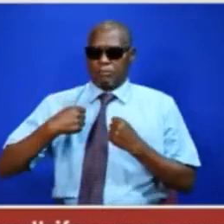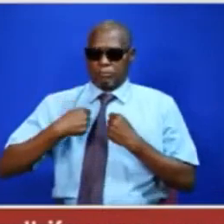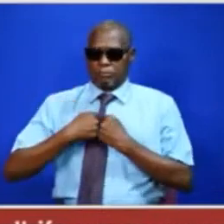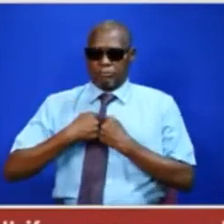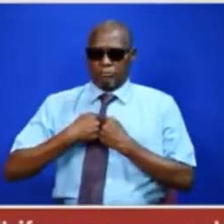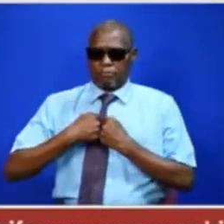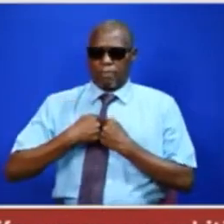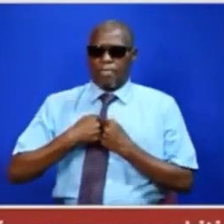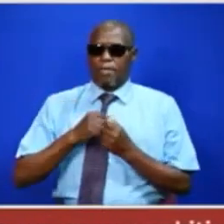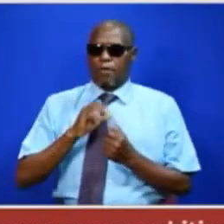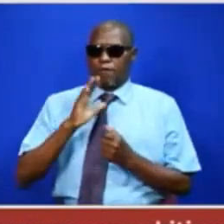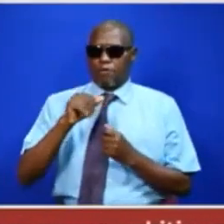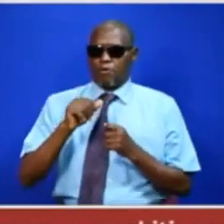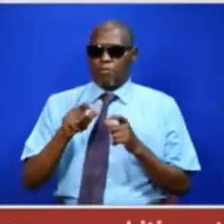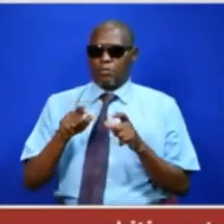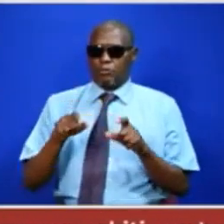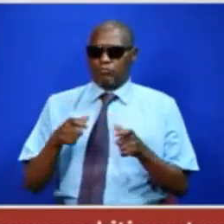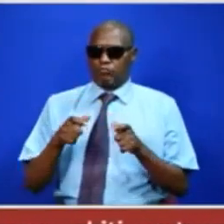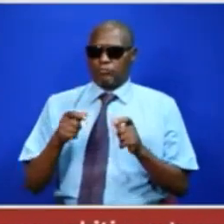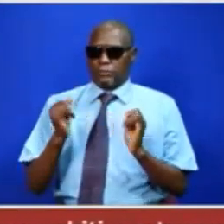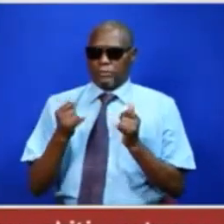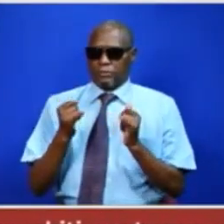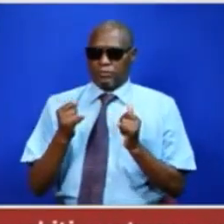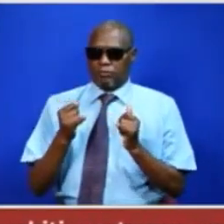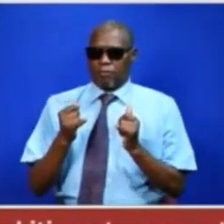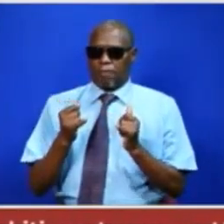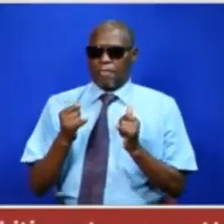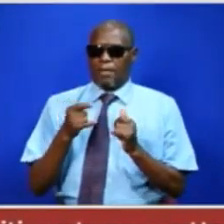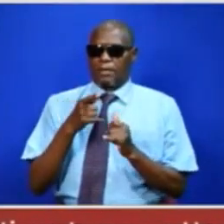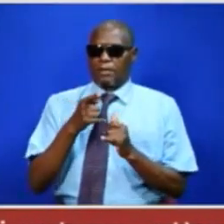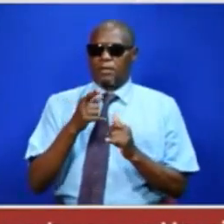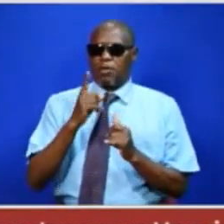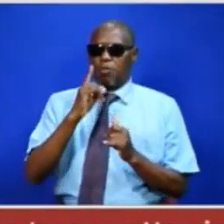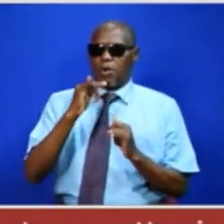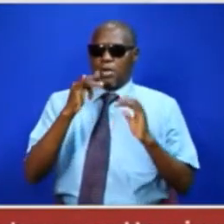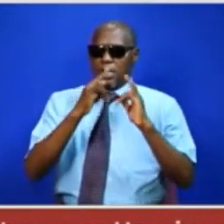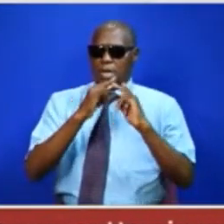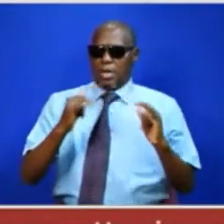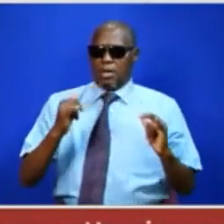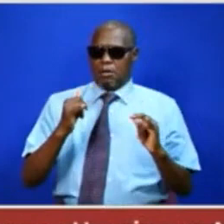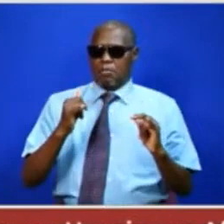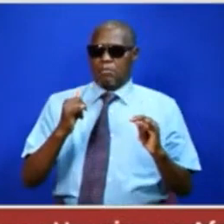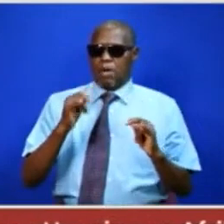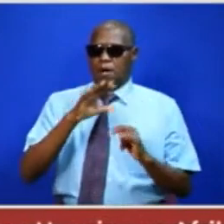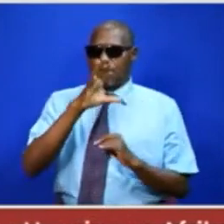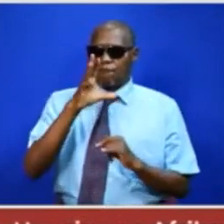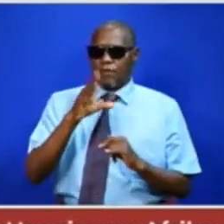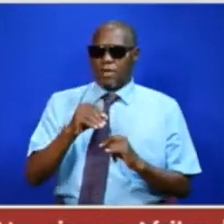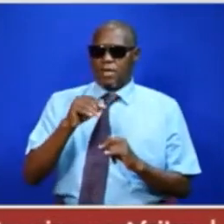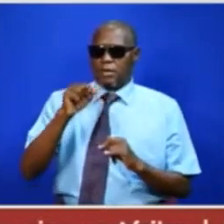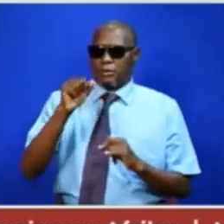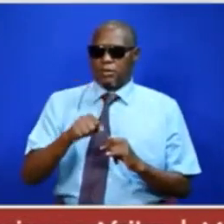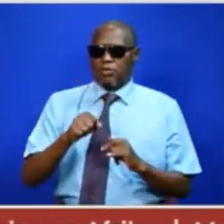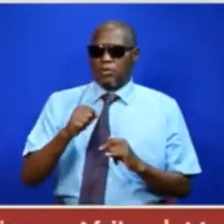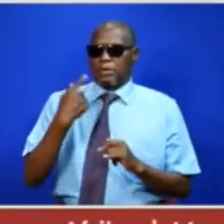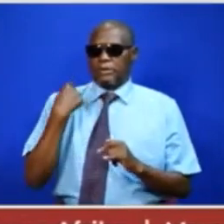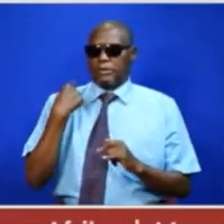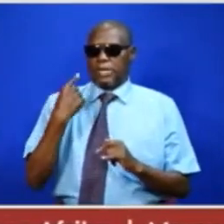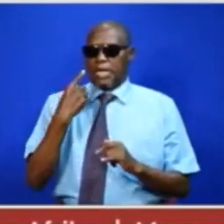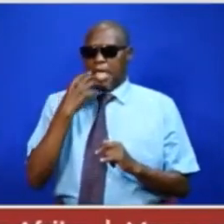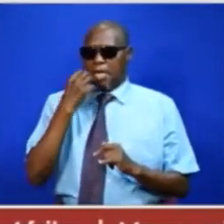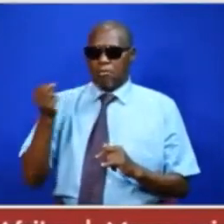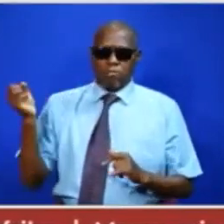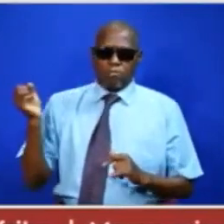vya habari, shirika hilo limesema kuwa mojawapo ya kambi ya wanajeshi wa Afrika Kusini lilishambuliwa kwa bomu hapo jana, yani